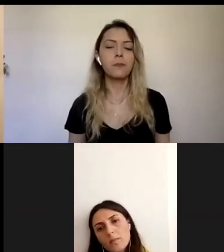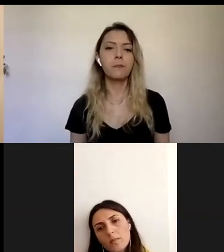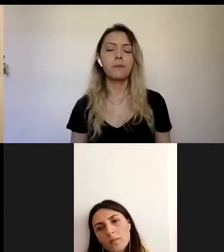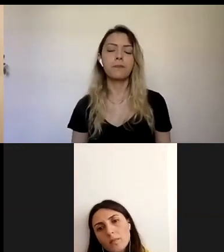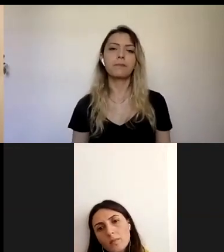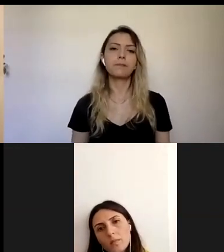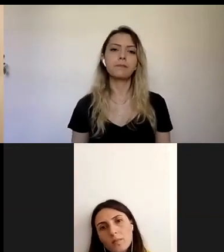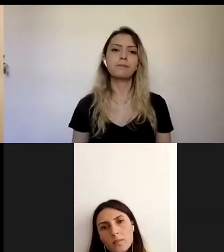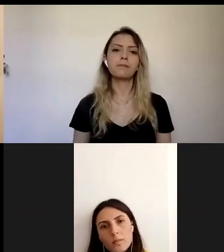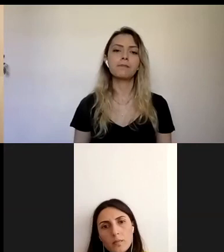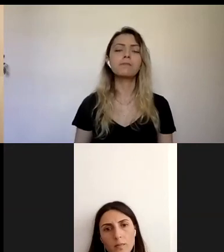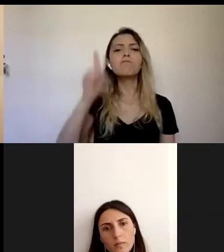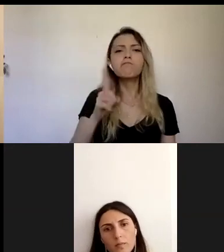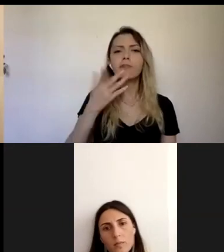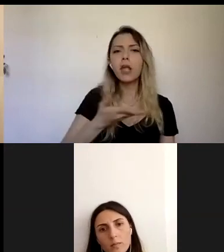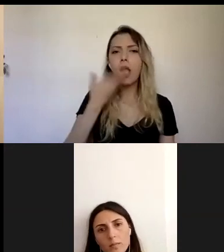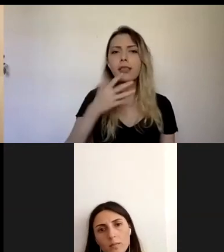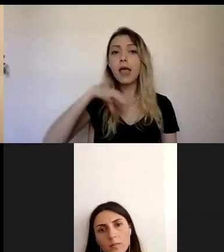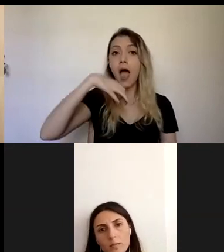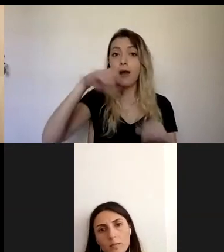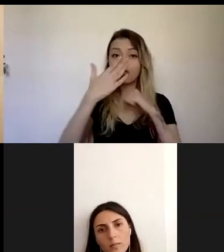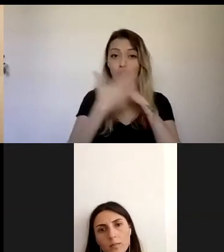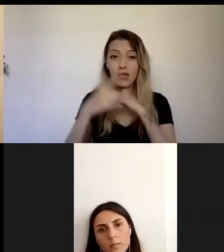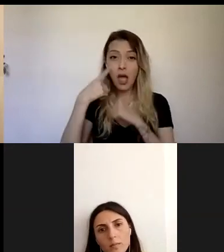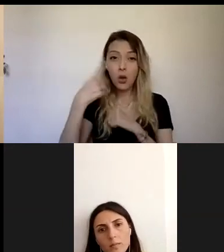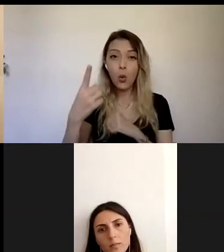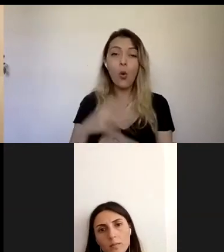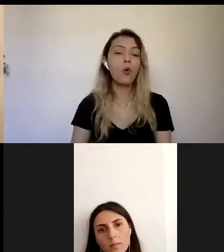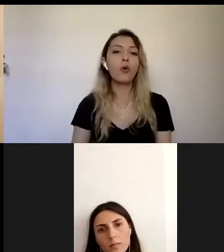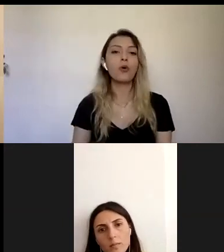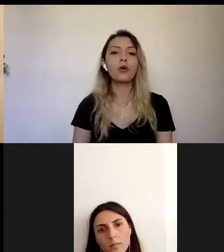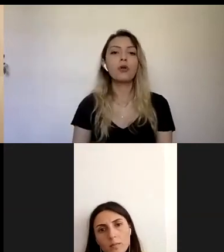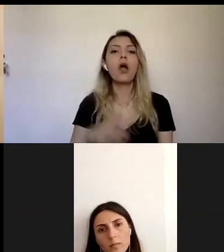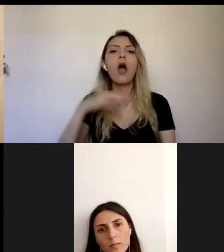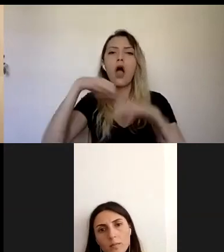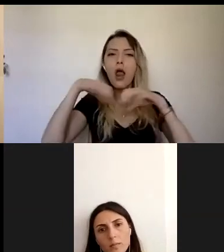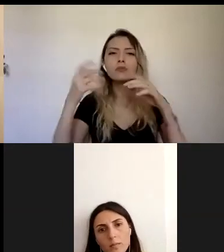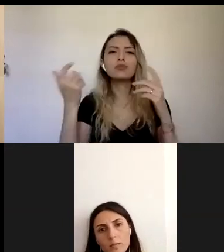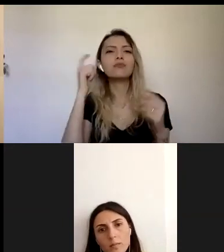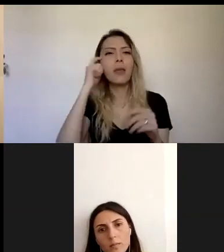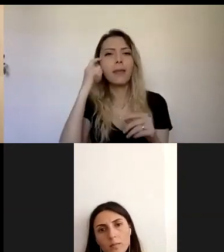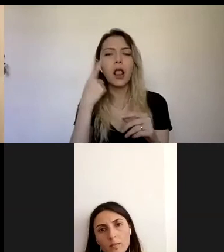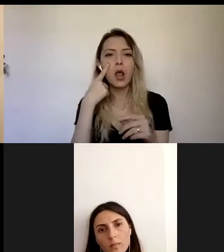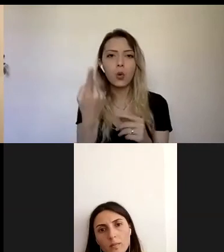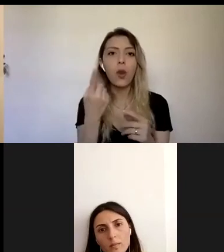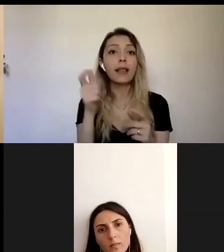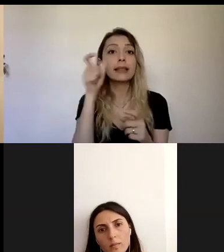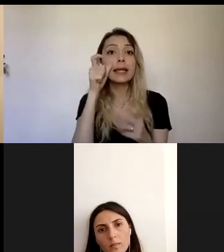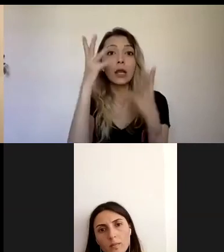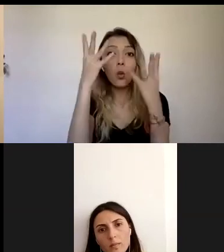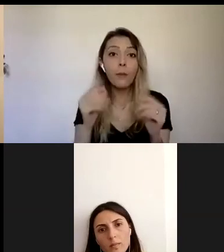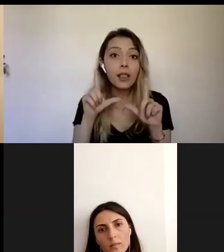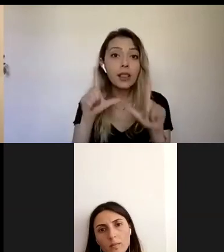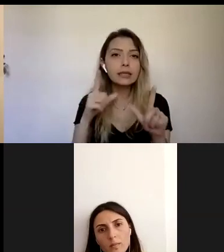Başta bahsettiğiniz ayrımcılık yasağı ve ayrıştırılmış veriler konusunda dikkate alınması gereken unsurlar